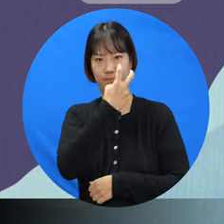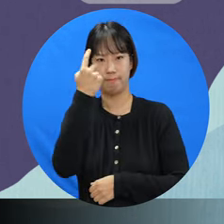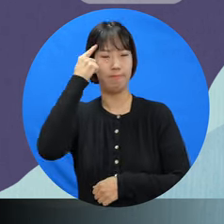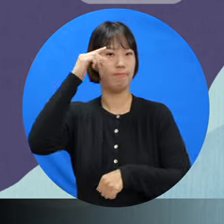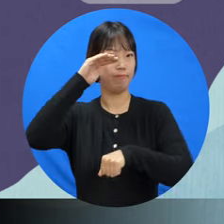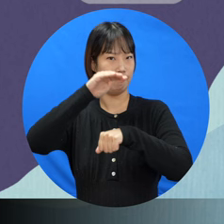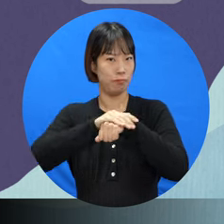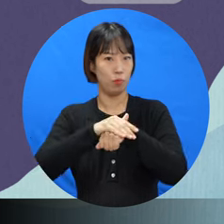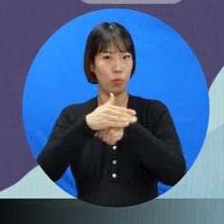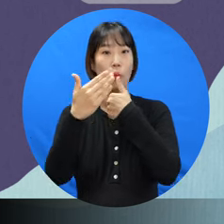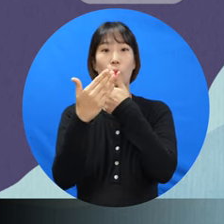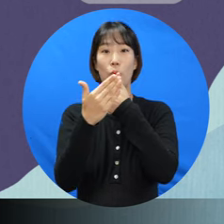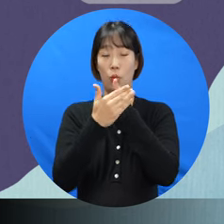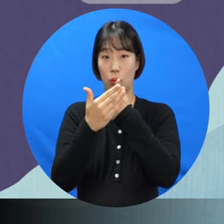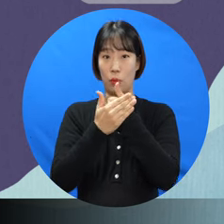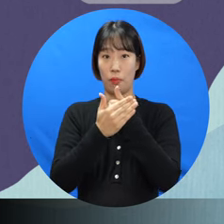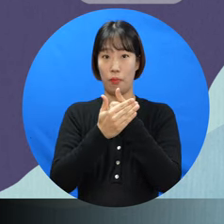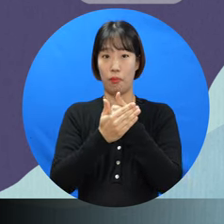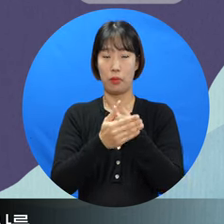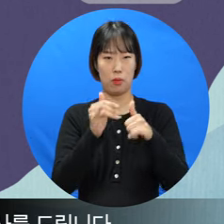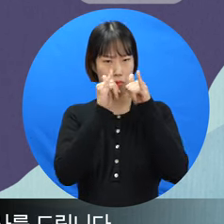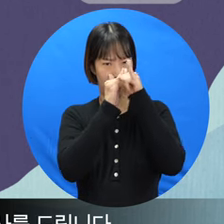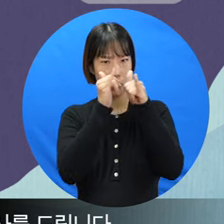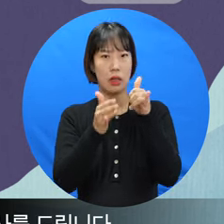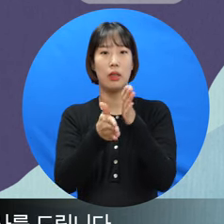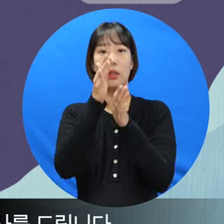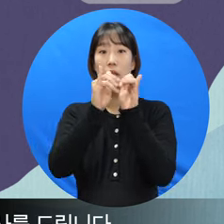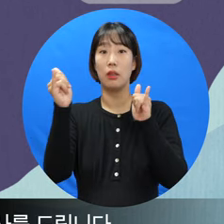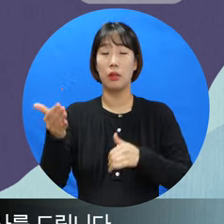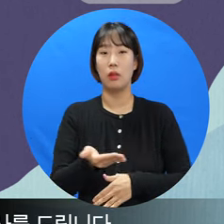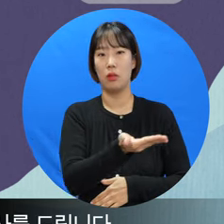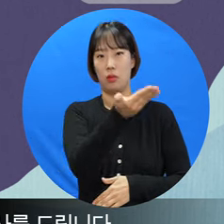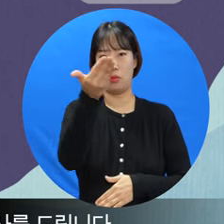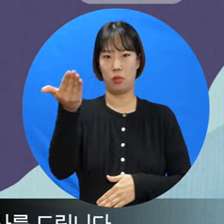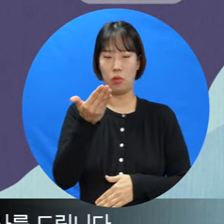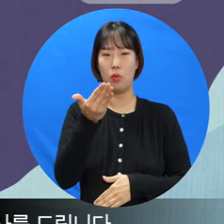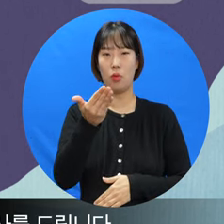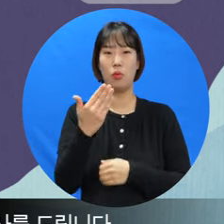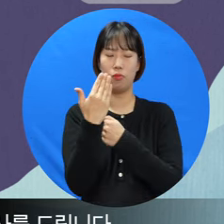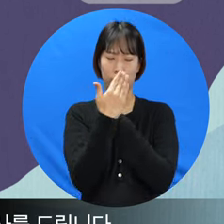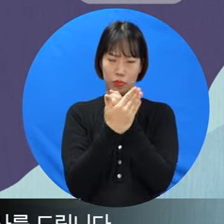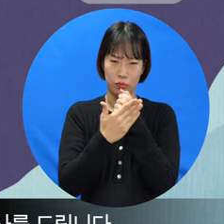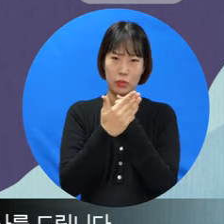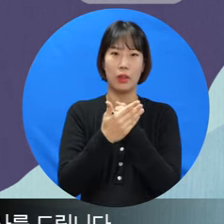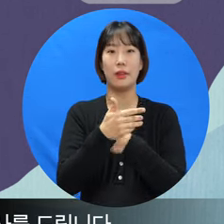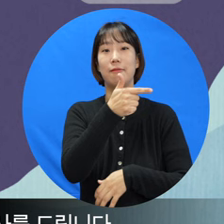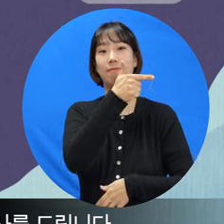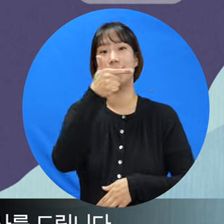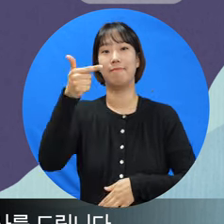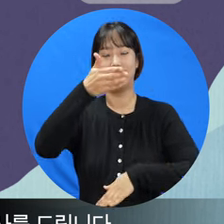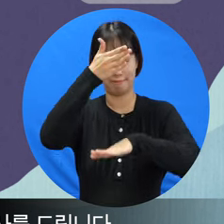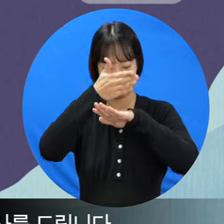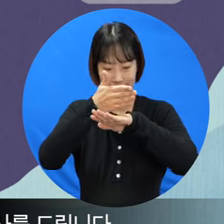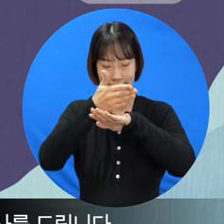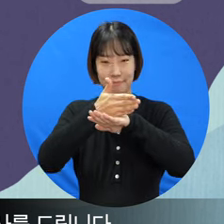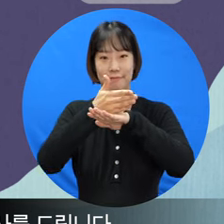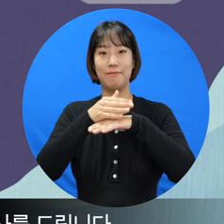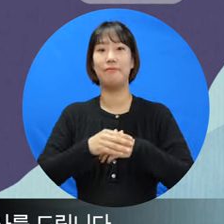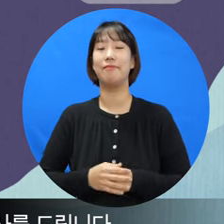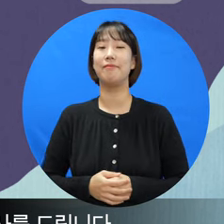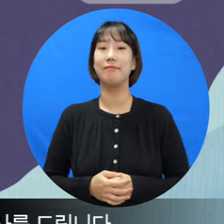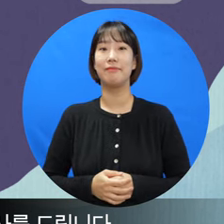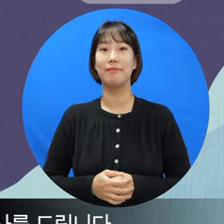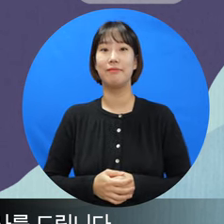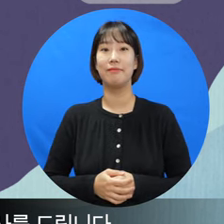지혜를 모아 주시고 성숙된 시민의식 으로 허나 방향의 함께 해주신 우리 시민 여러분께 깊은 감사를